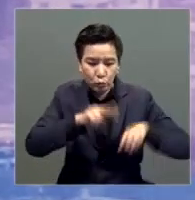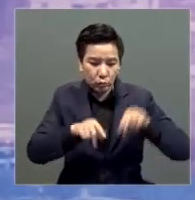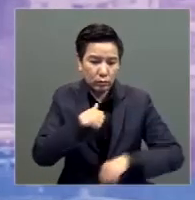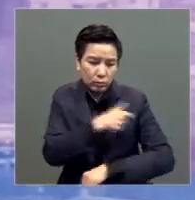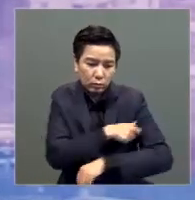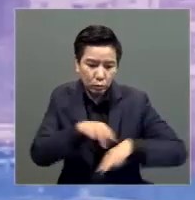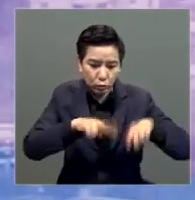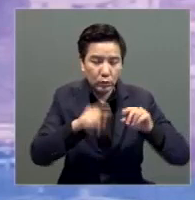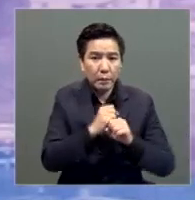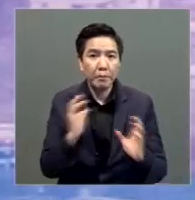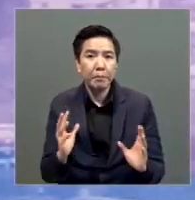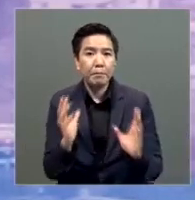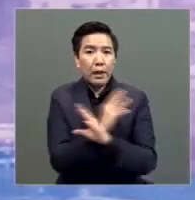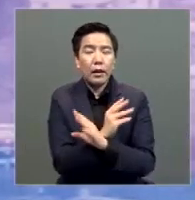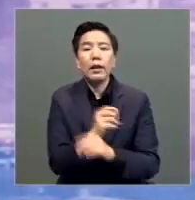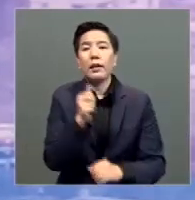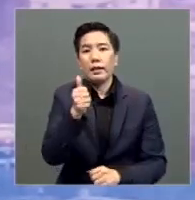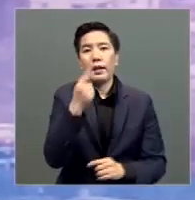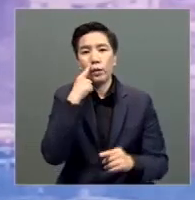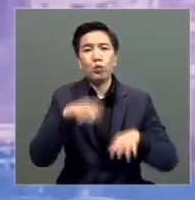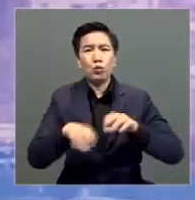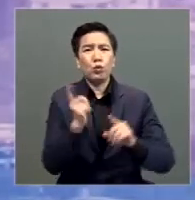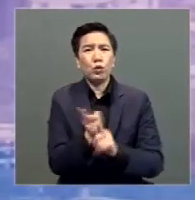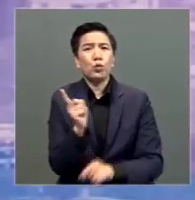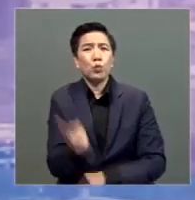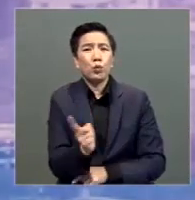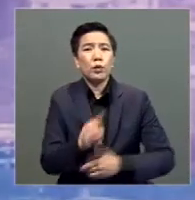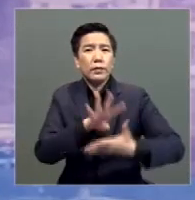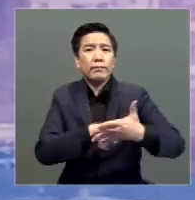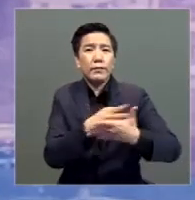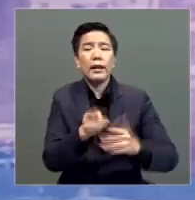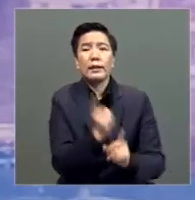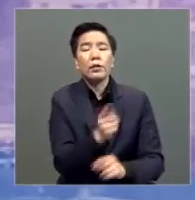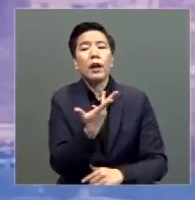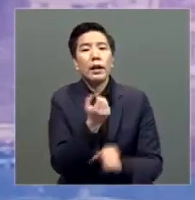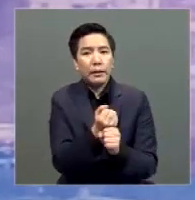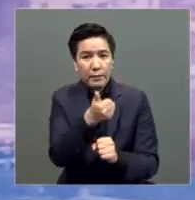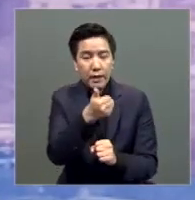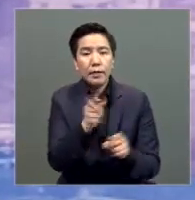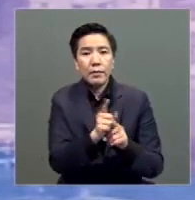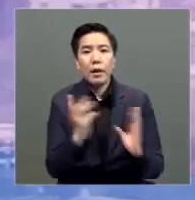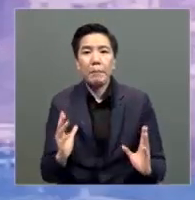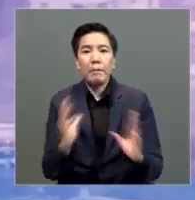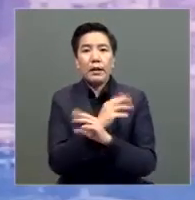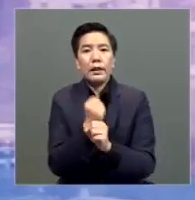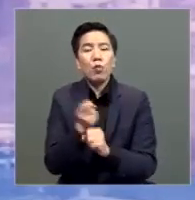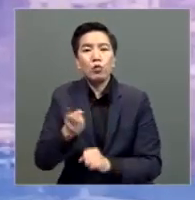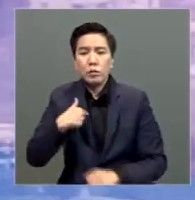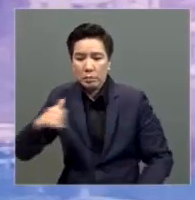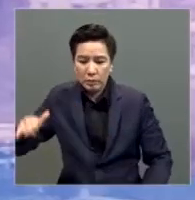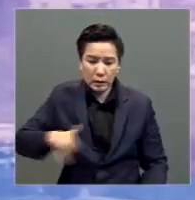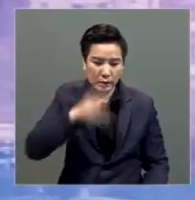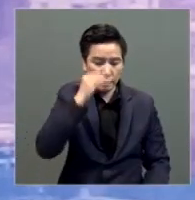ามซึ่งจัดกันอยู่แล้วตามปกติก็สามารถออกมาปฏิบัติหน้าที่